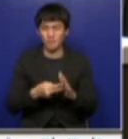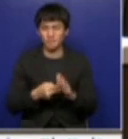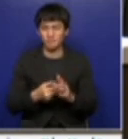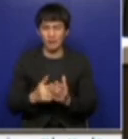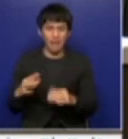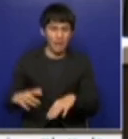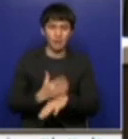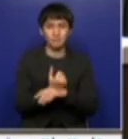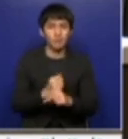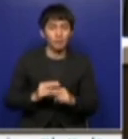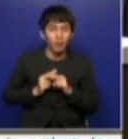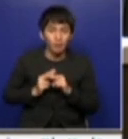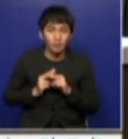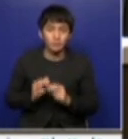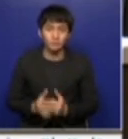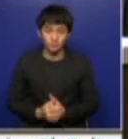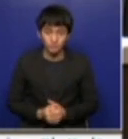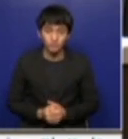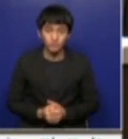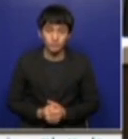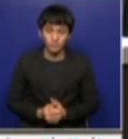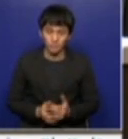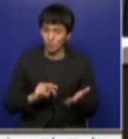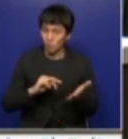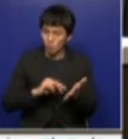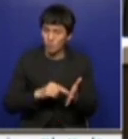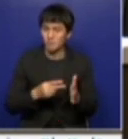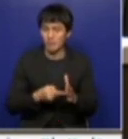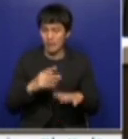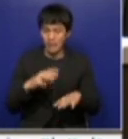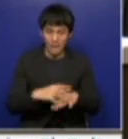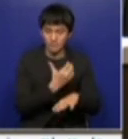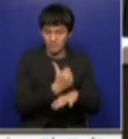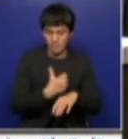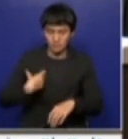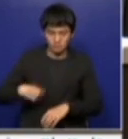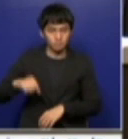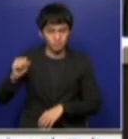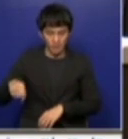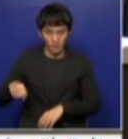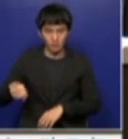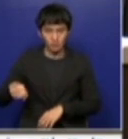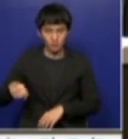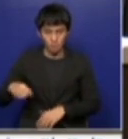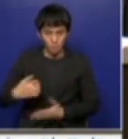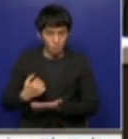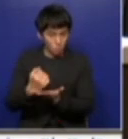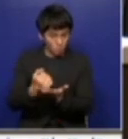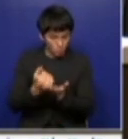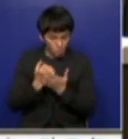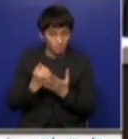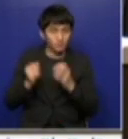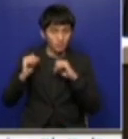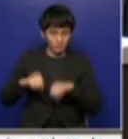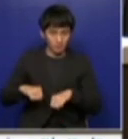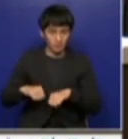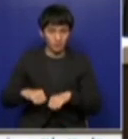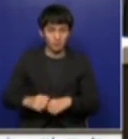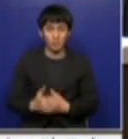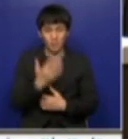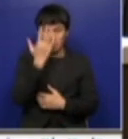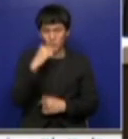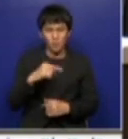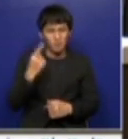ได้แต่ก็จำเป็นครับต้องอาศัยอำนาจทางสารมาช่วยเพราะตอนนั้นยังมีว่าเราจะเปิด